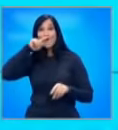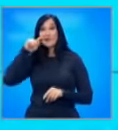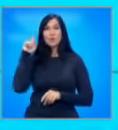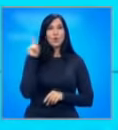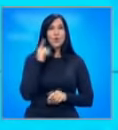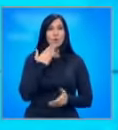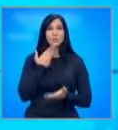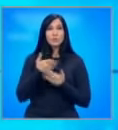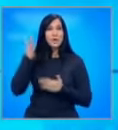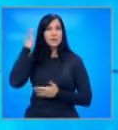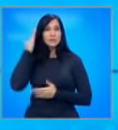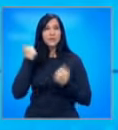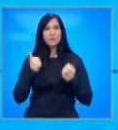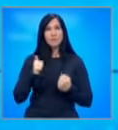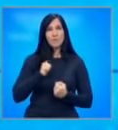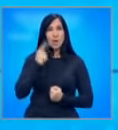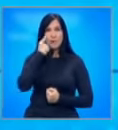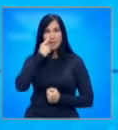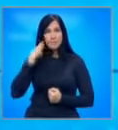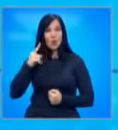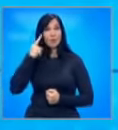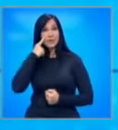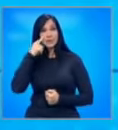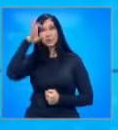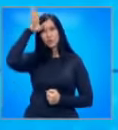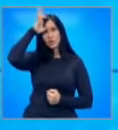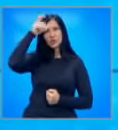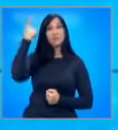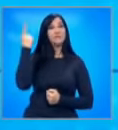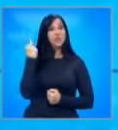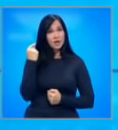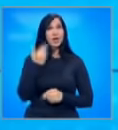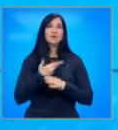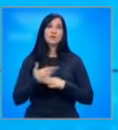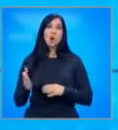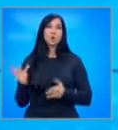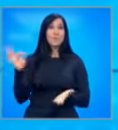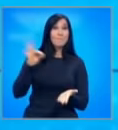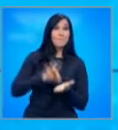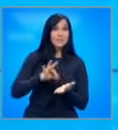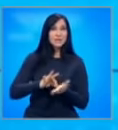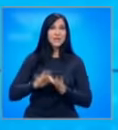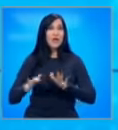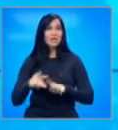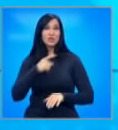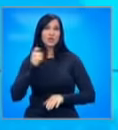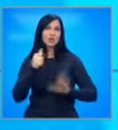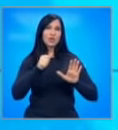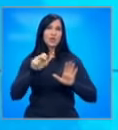деня, от обещаните от министъра на здравеопазването 1 милион теста за ученици вчера, все още пристигналите са едва